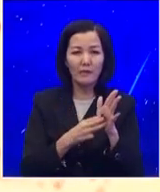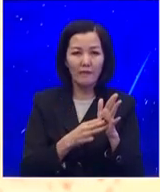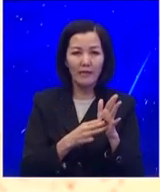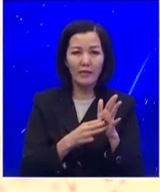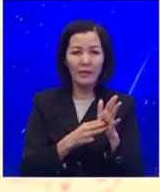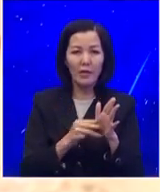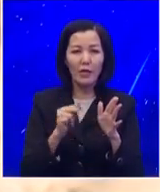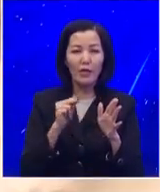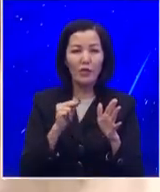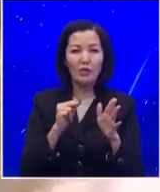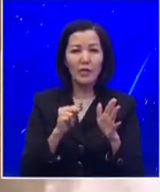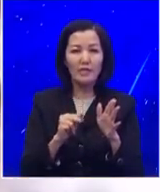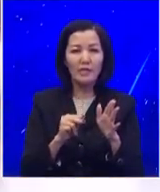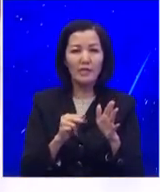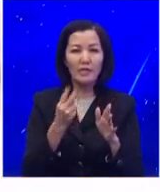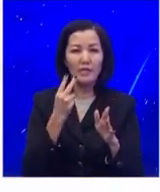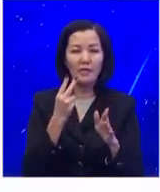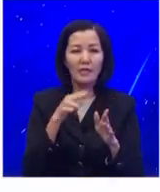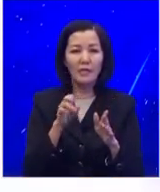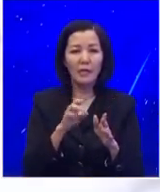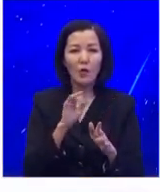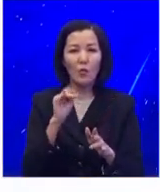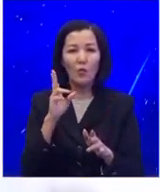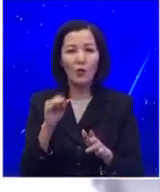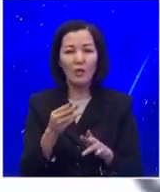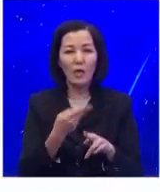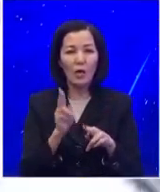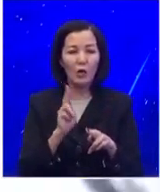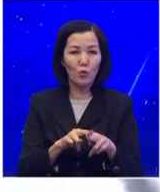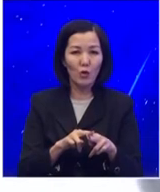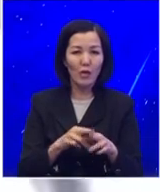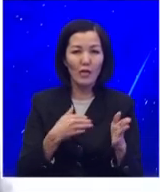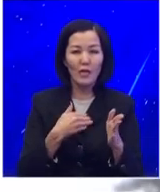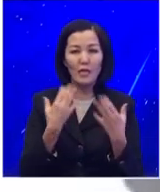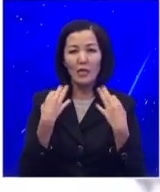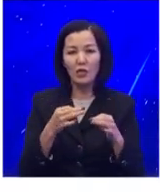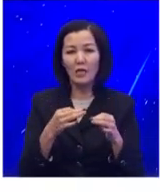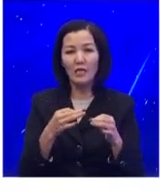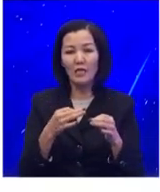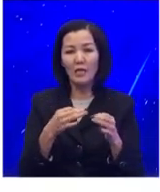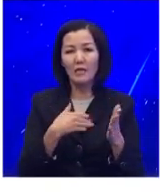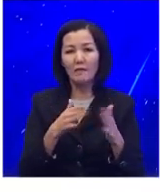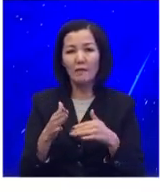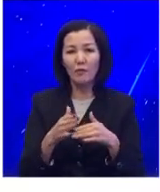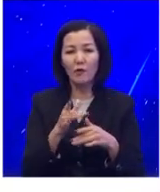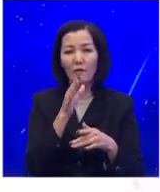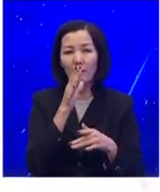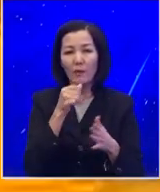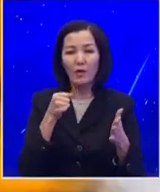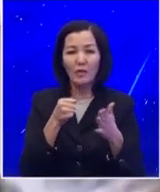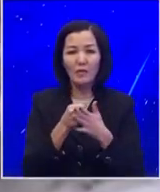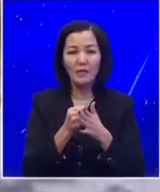189 части 4 пункта 2 УК РК, санкция которой предусматривает лишение свободы на срок от 7